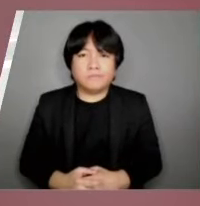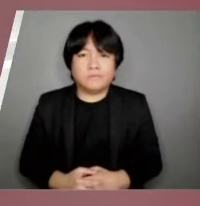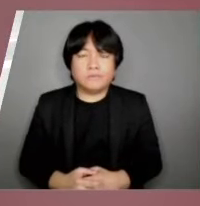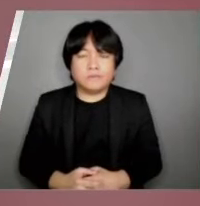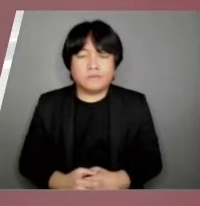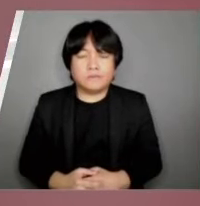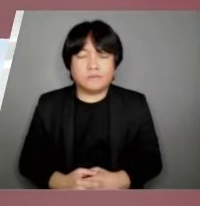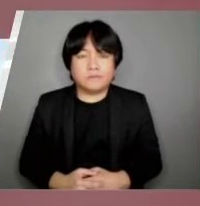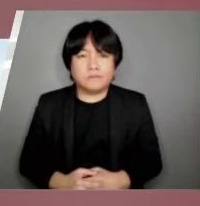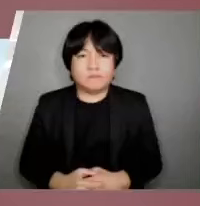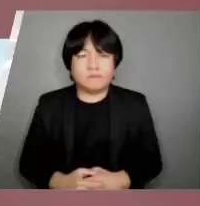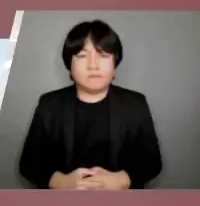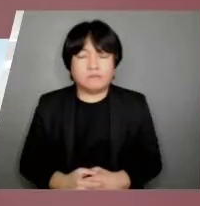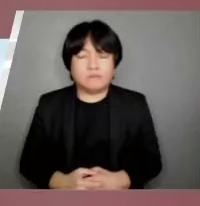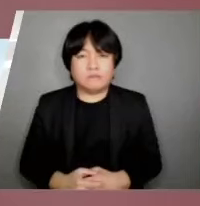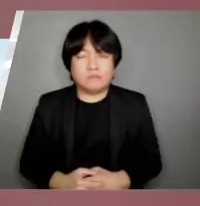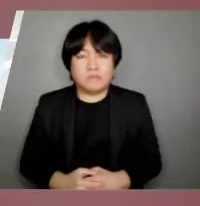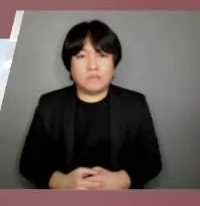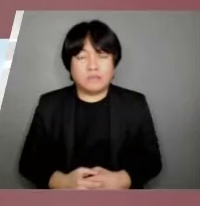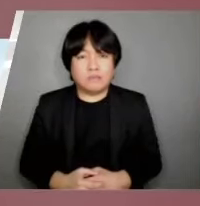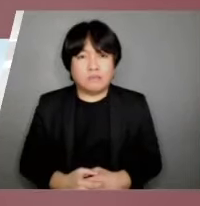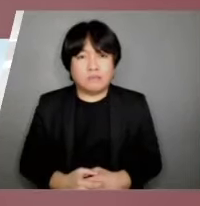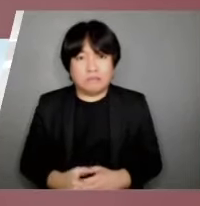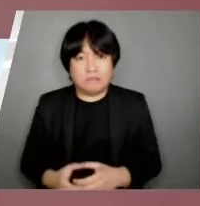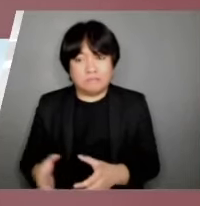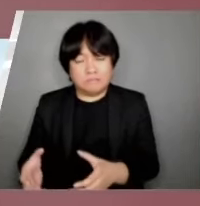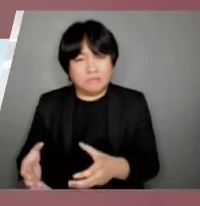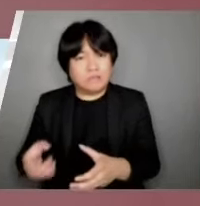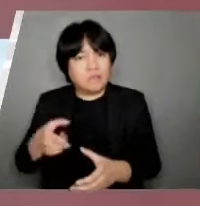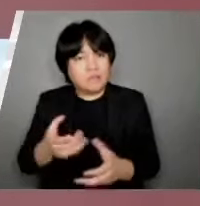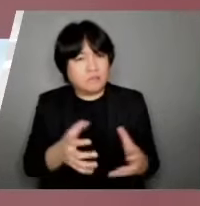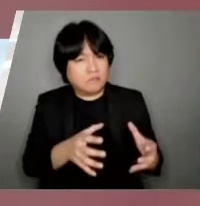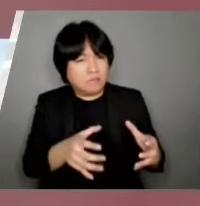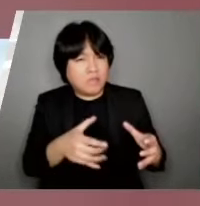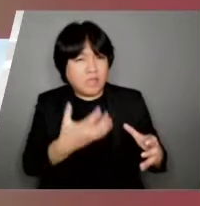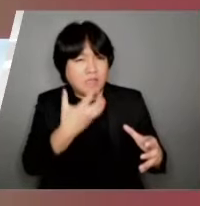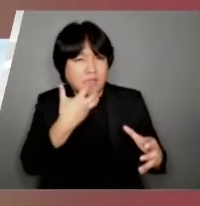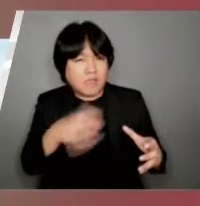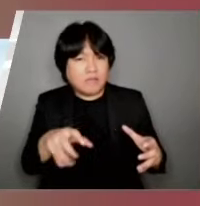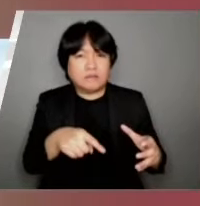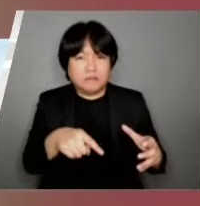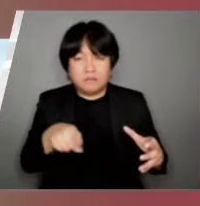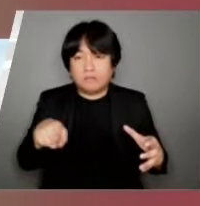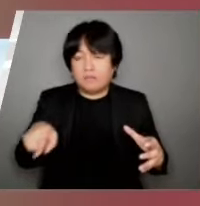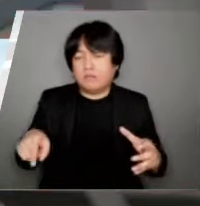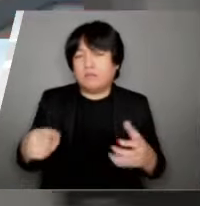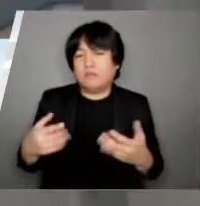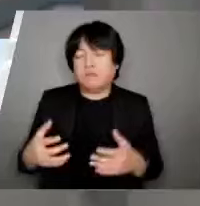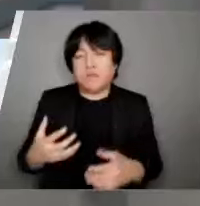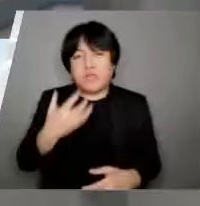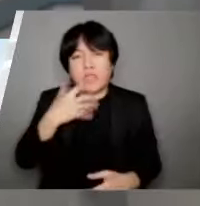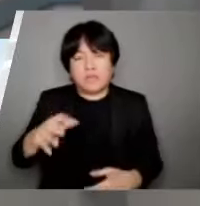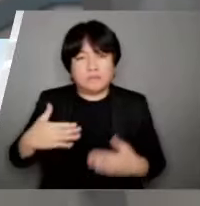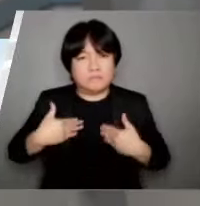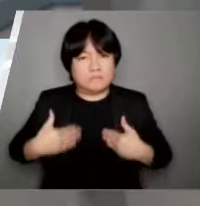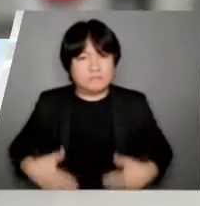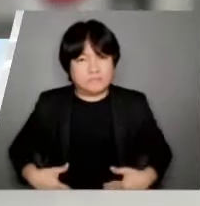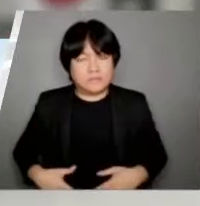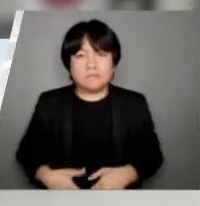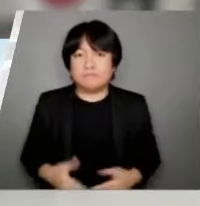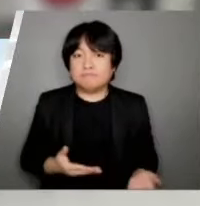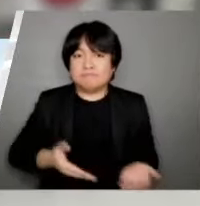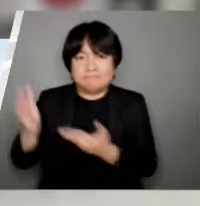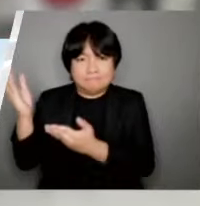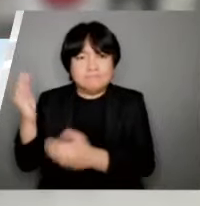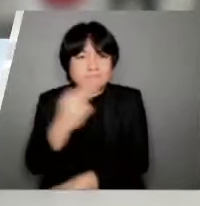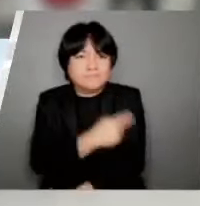na kumukulo, mainit pa raw ang laman ng sabaw ng kaldero. Kaya nagtamo ng 4th degree burns ang bata. Kaagad namang dinala sa ospital ang